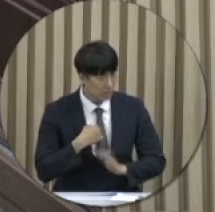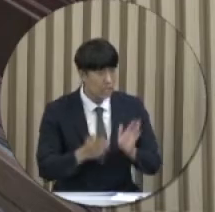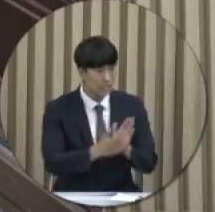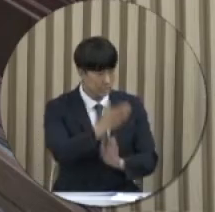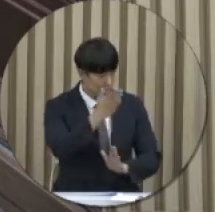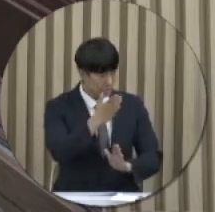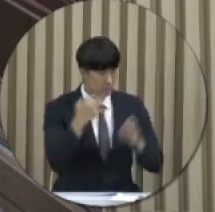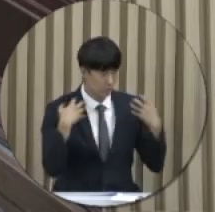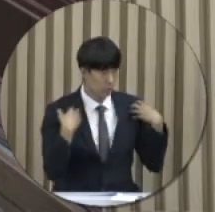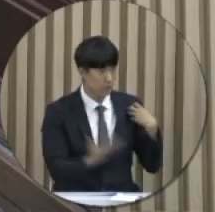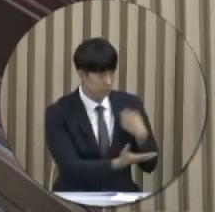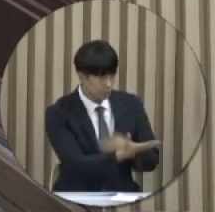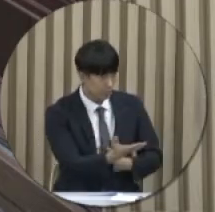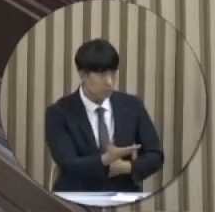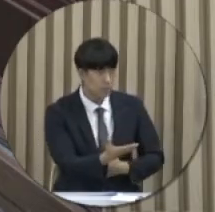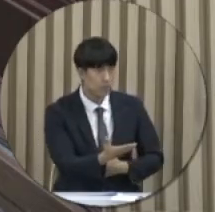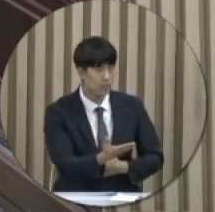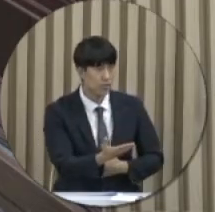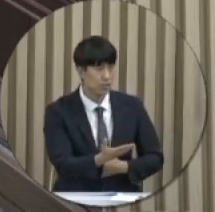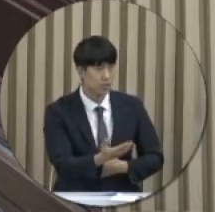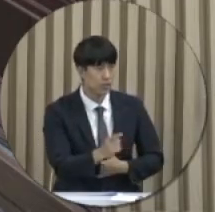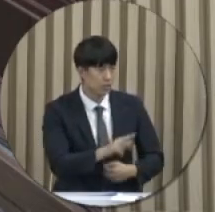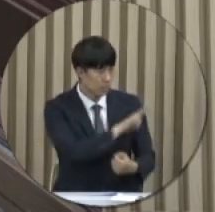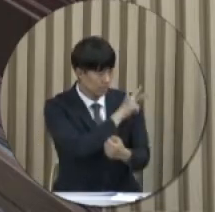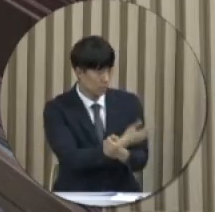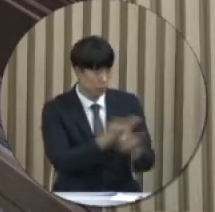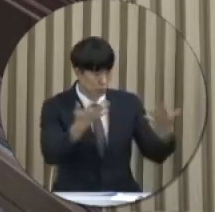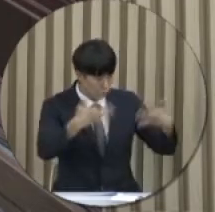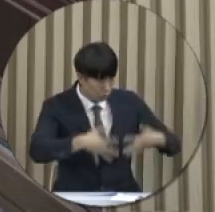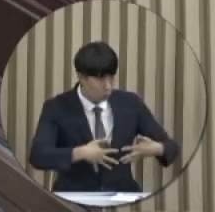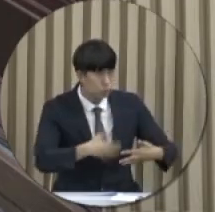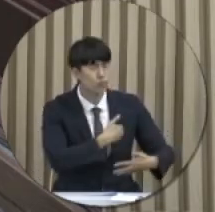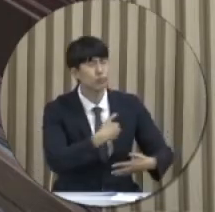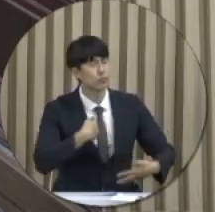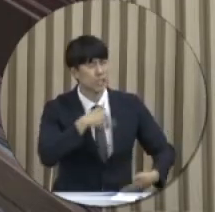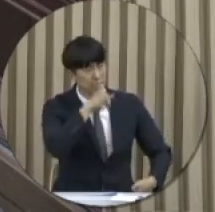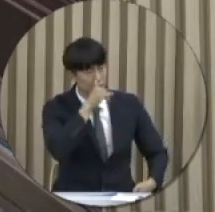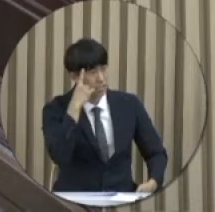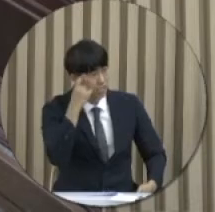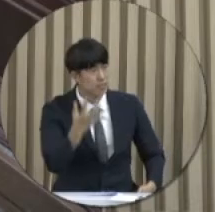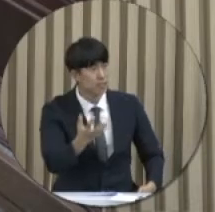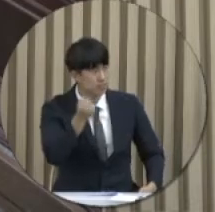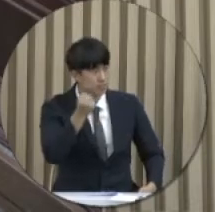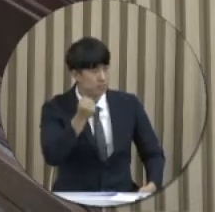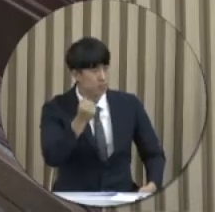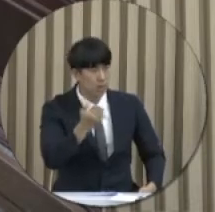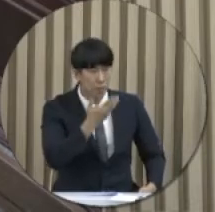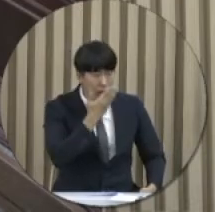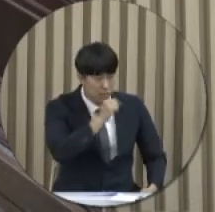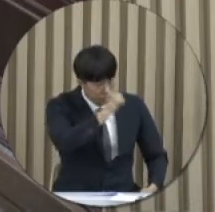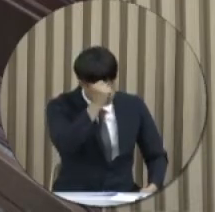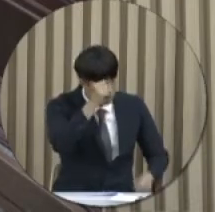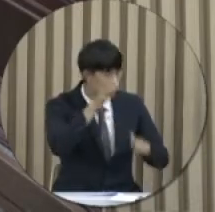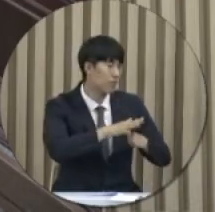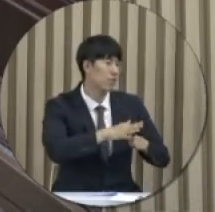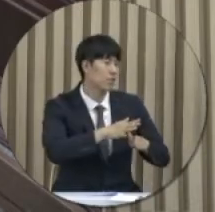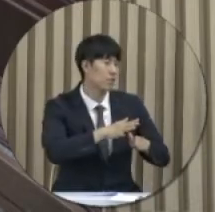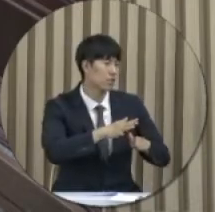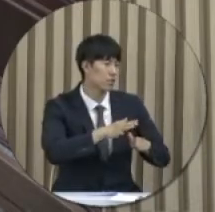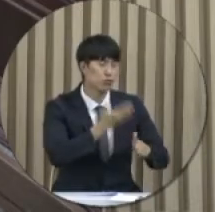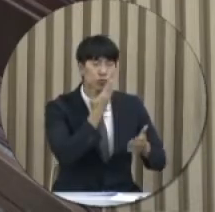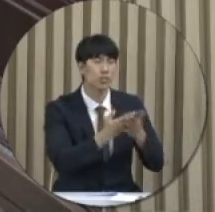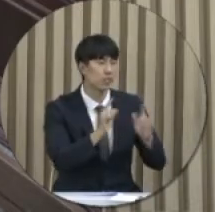시에서 충분하게 그러한 자격 요건을 갖췄다라고 생각을 하고요. 되고 안 되고는 또두 번째 문제라고